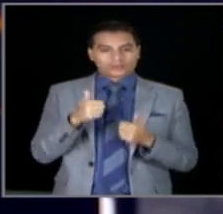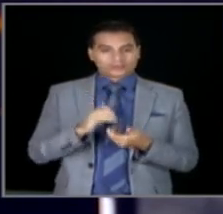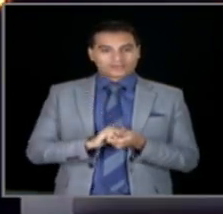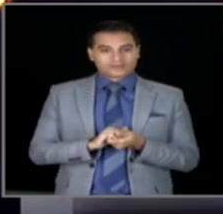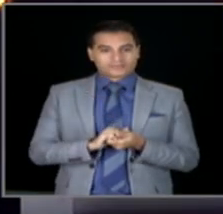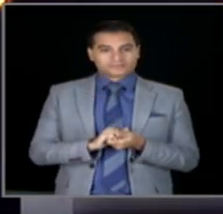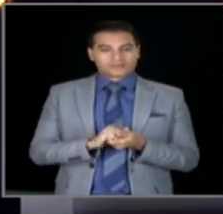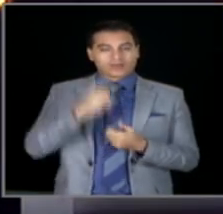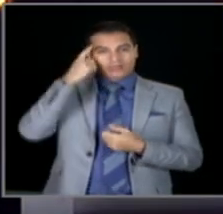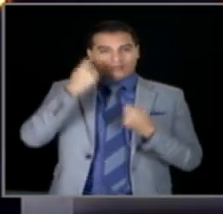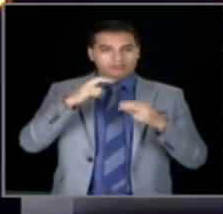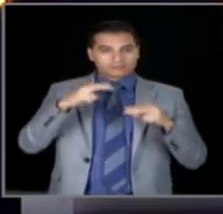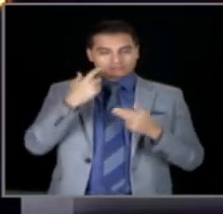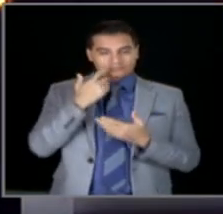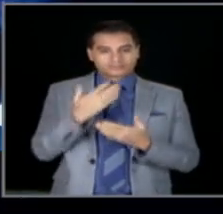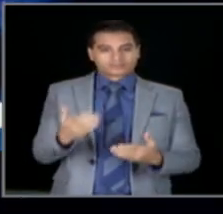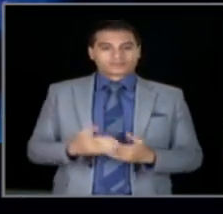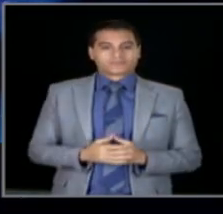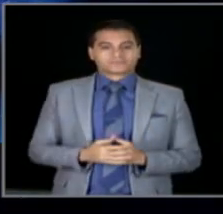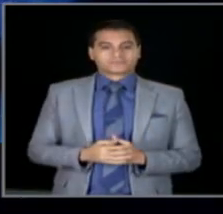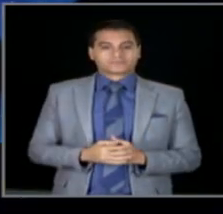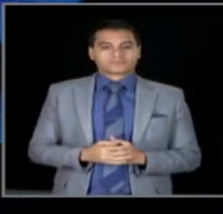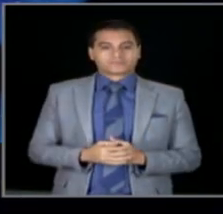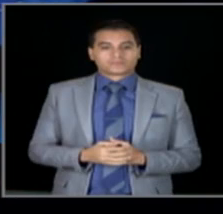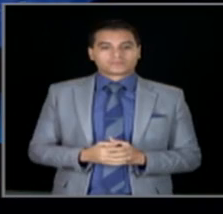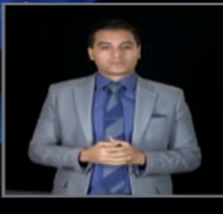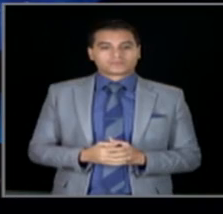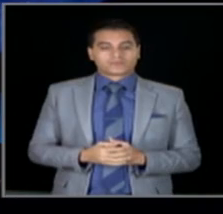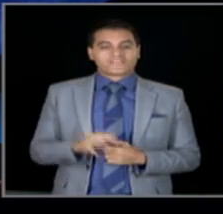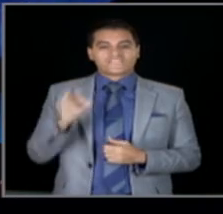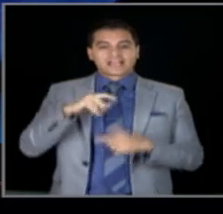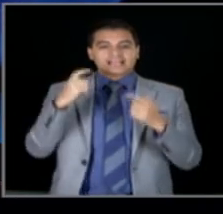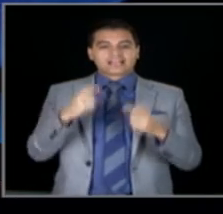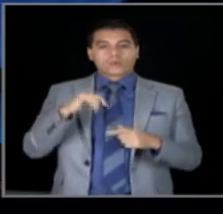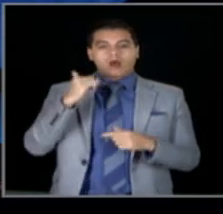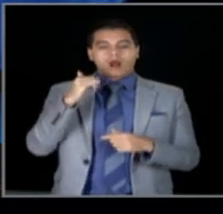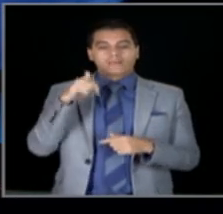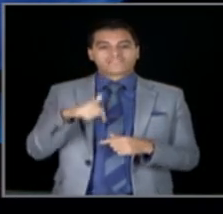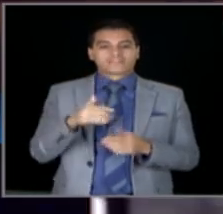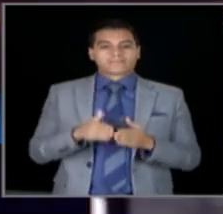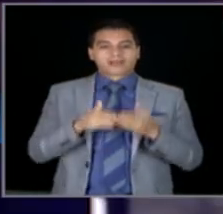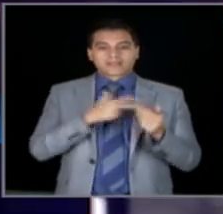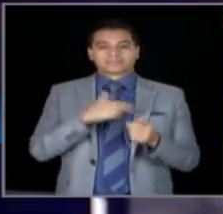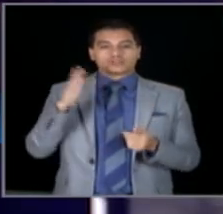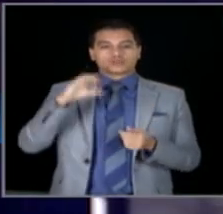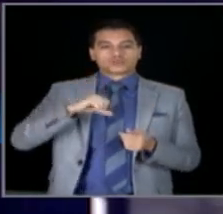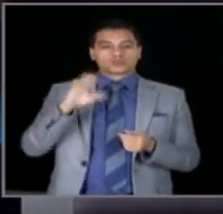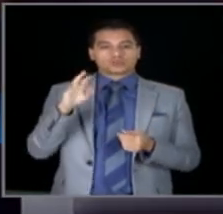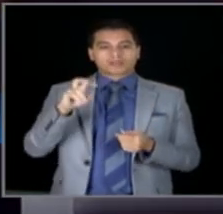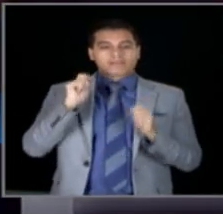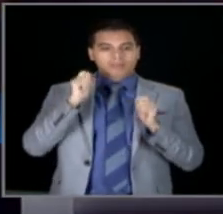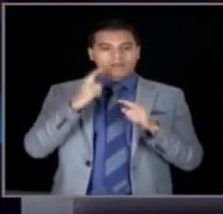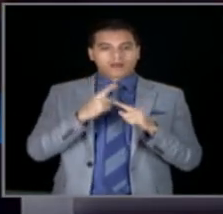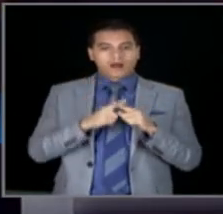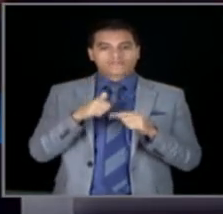الله. تحت الضغط كاونتر. في أي دولة عربية يقع ميناء سوسة؟ المغرب.